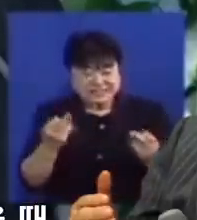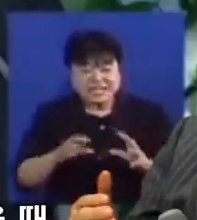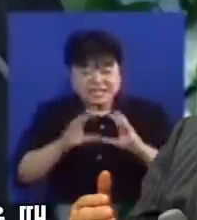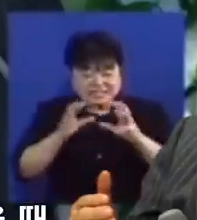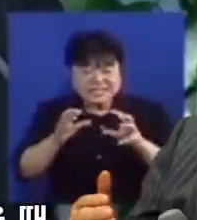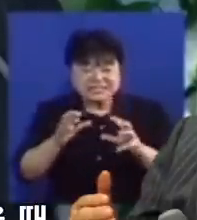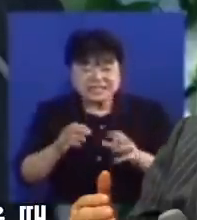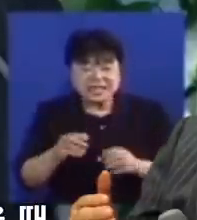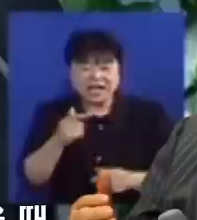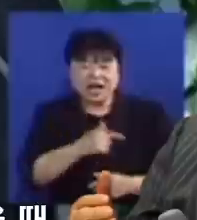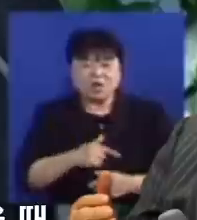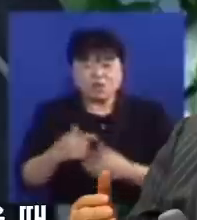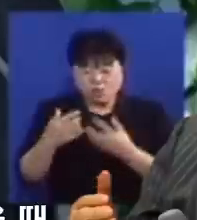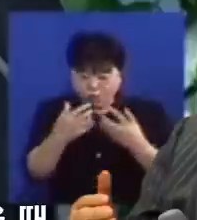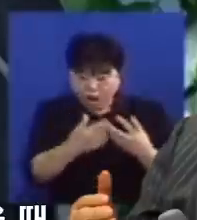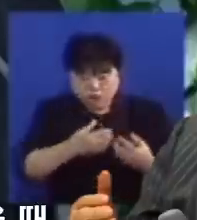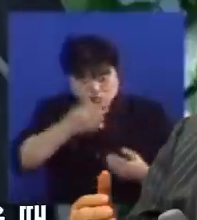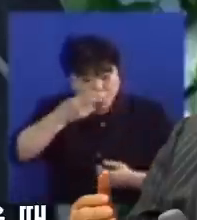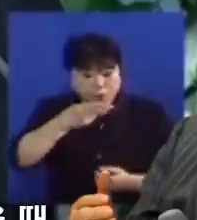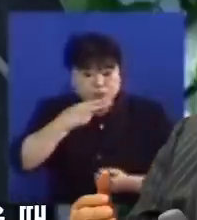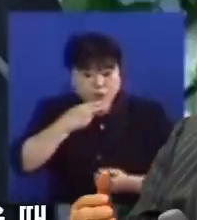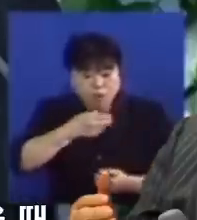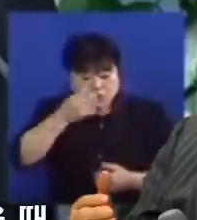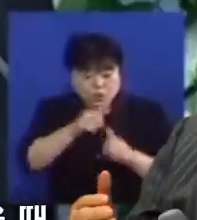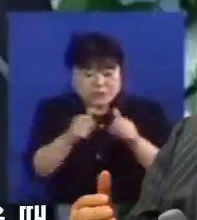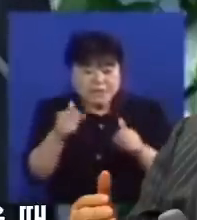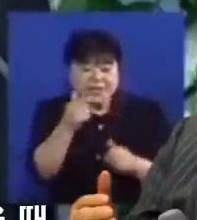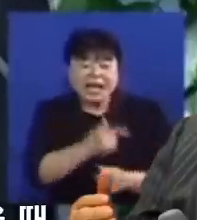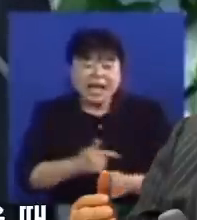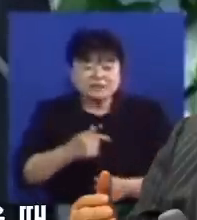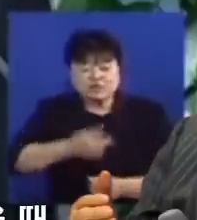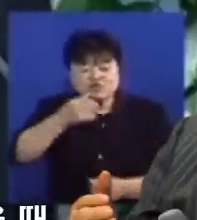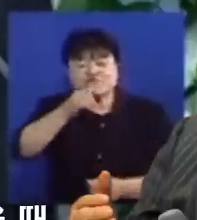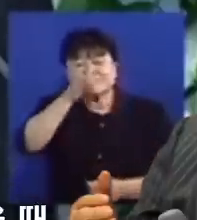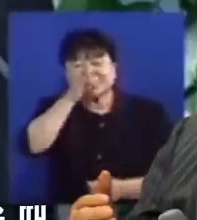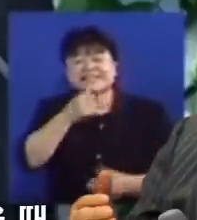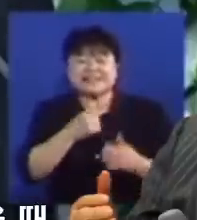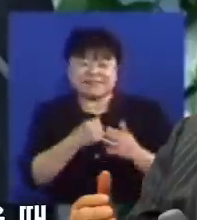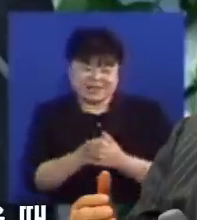세상만 가슴에 가득 찼지 꿈이 없었는데 요셉은 가슴 속에 꿈을